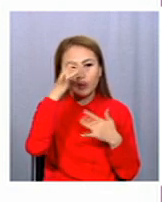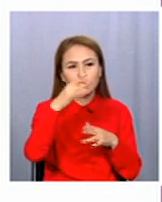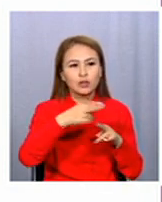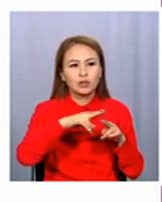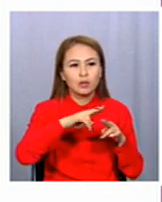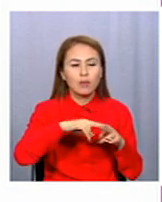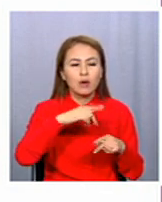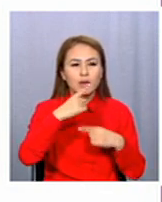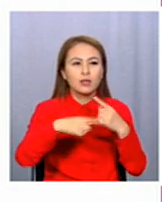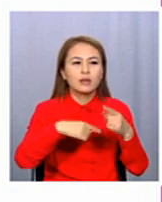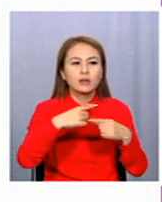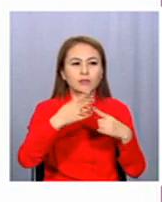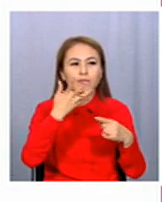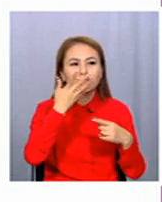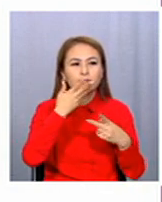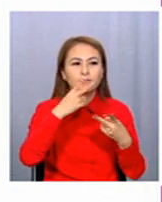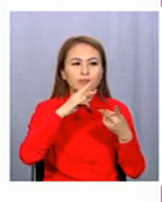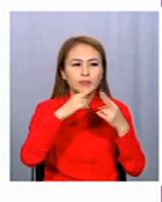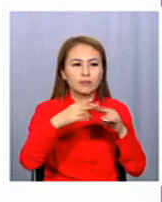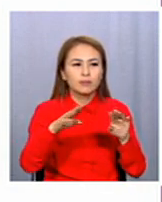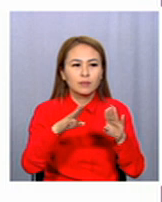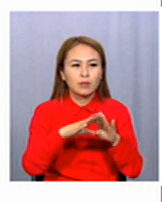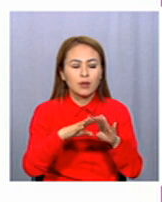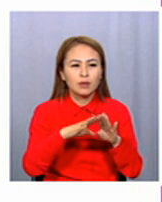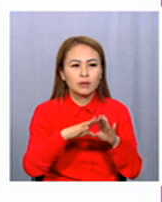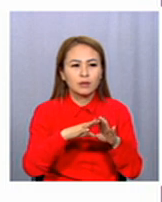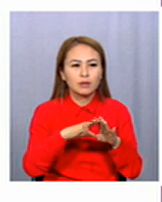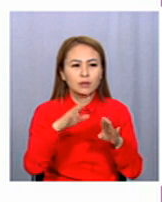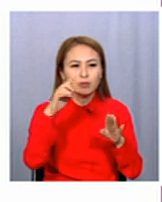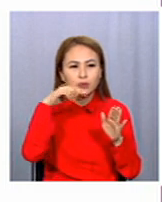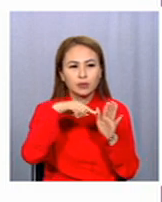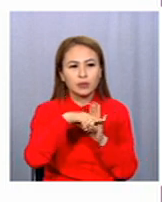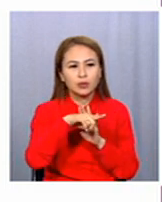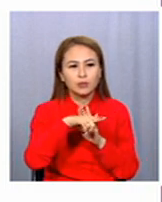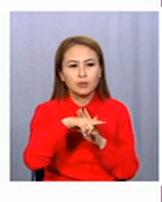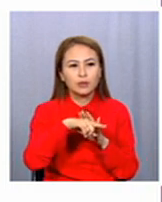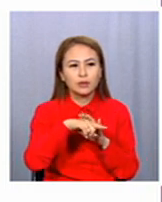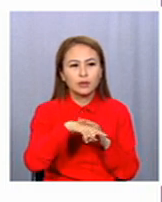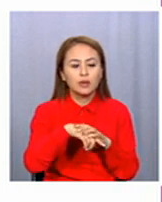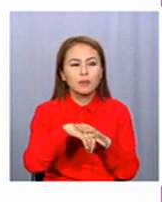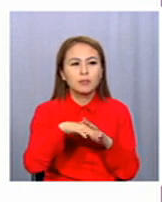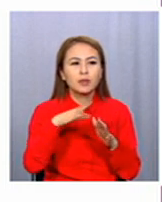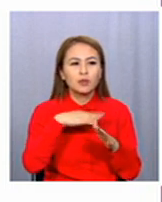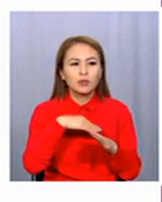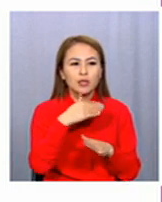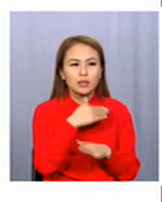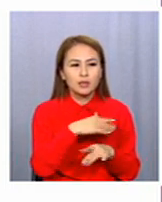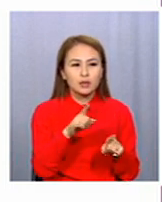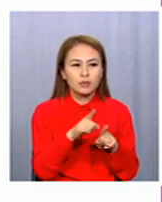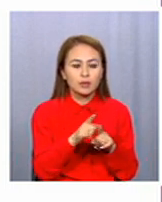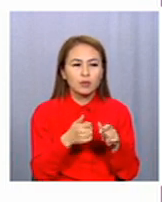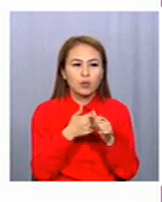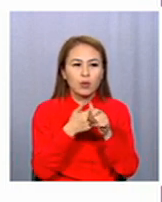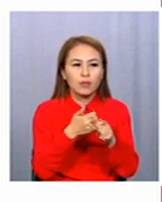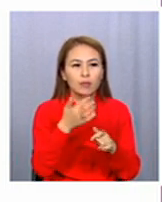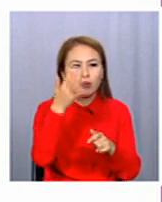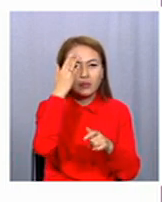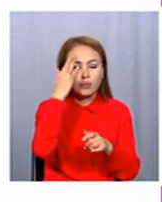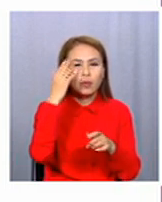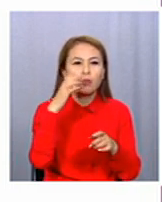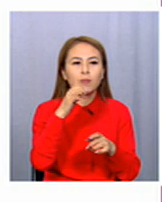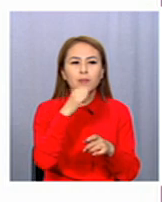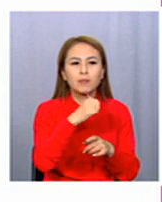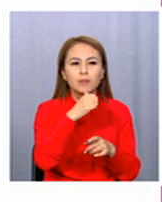шырын домалақ қызғылт шие шарына айналып, ғарыш кемесінің ішімен жүзіп кетті. Мен оны асап жібермек боп қуалап көріп